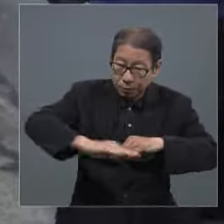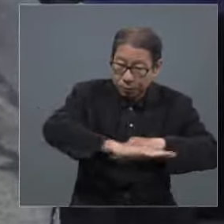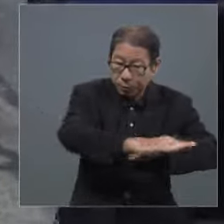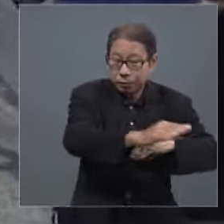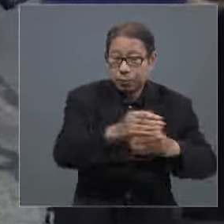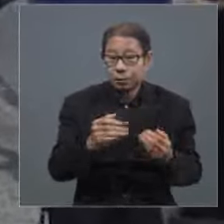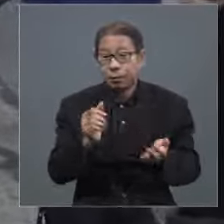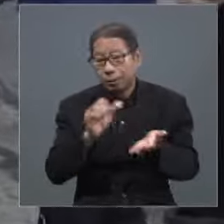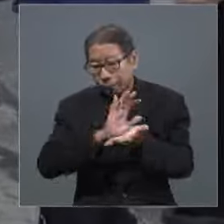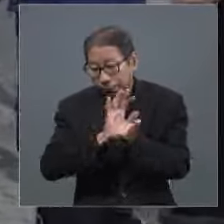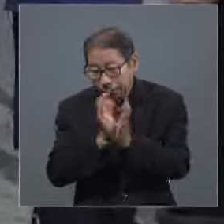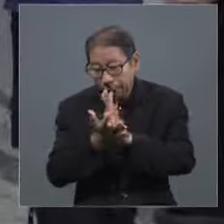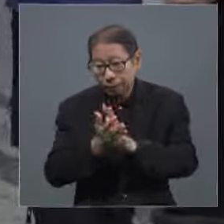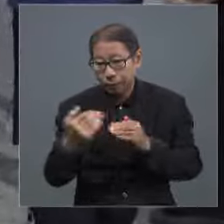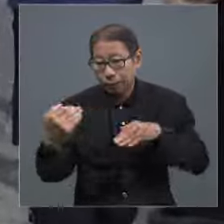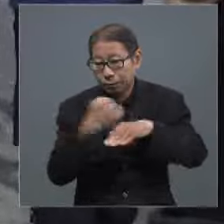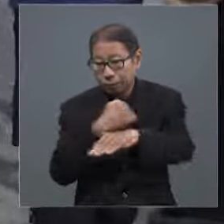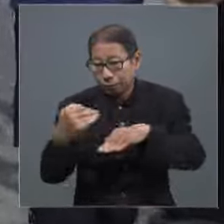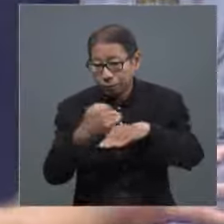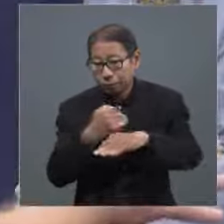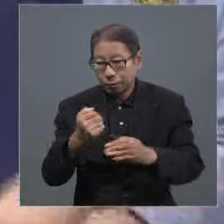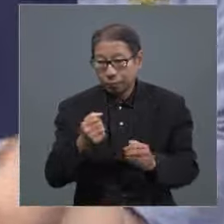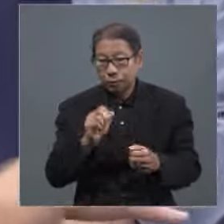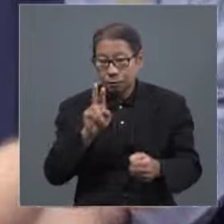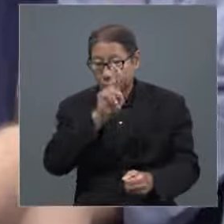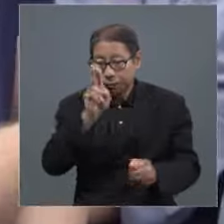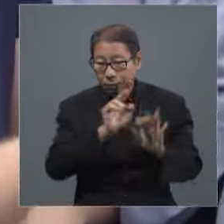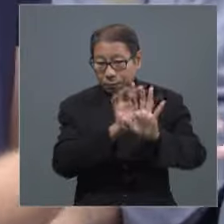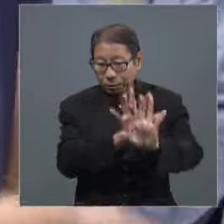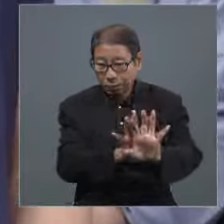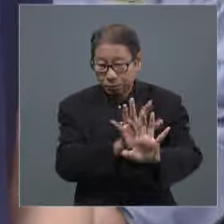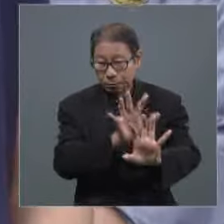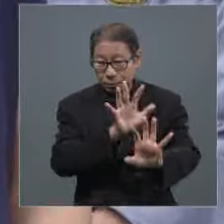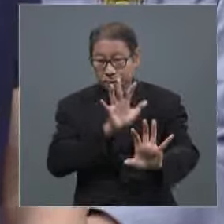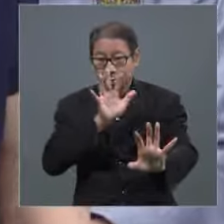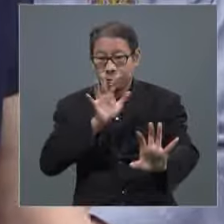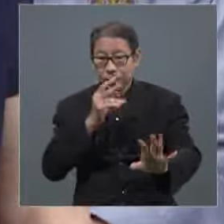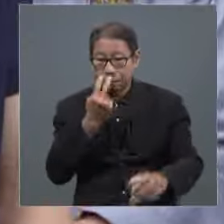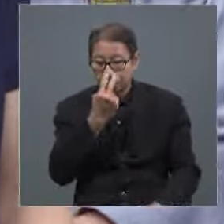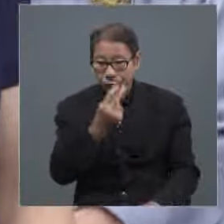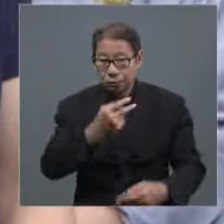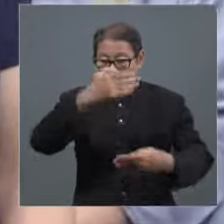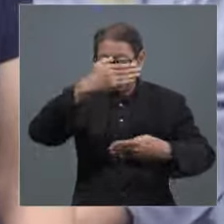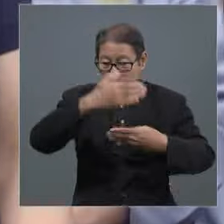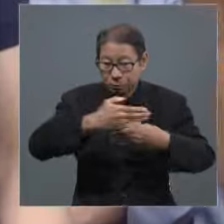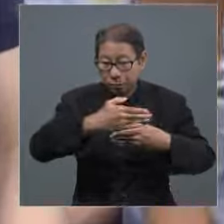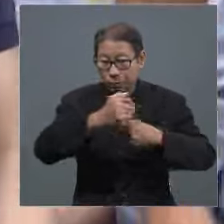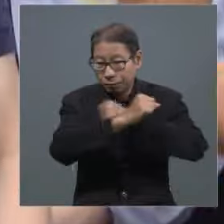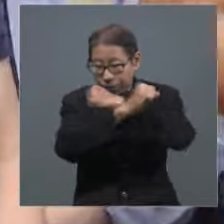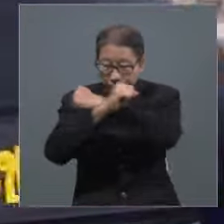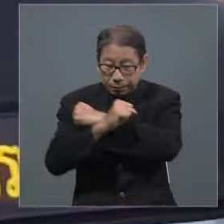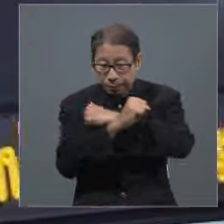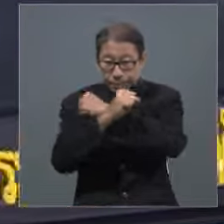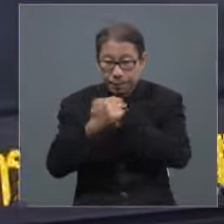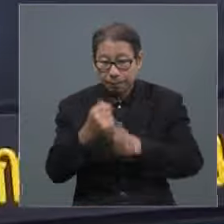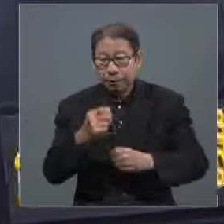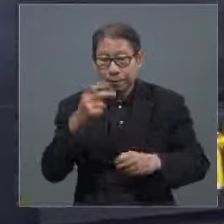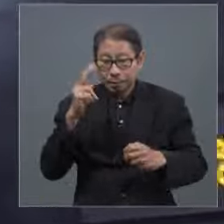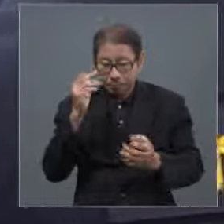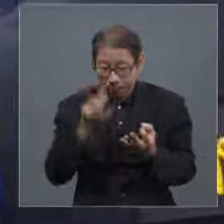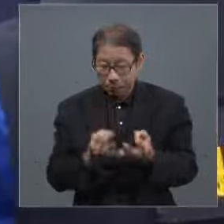ประกอบอื่นของสนามแข่งอย่างเช่นอัฒจันทร์แล้วก็ฉากกั้นนะครับให้ได้มาตรฐานของ F1 ซึ่งท่านก็บอกว่าเป็นงานใหญ่เป็นงานยากล่ะ